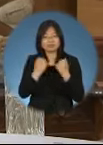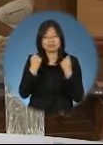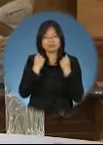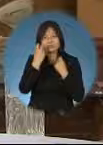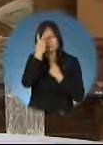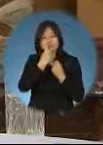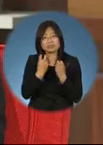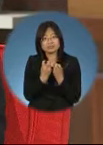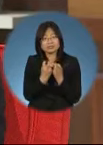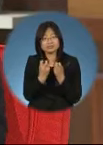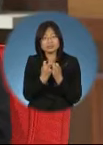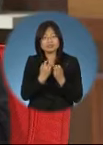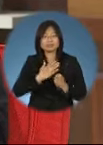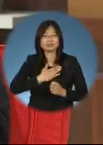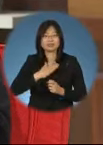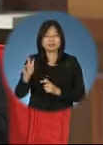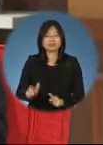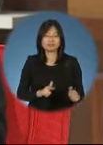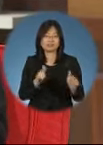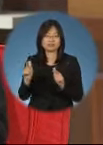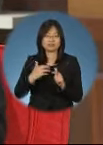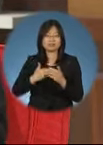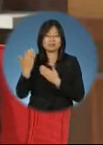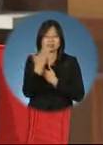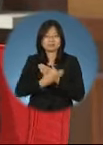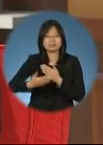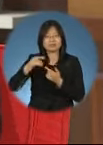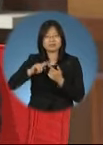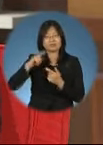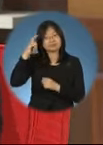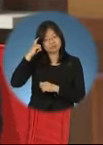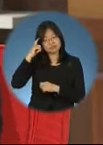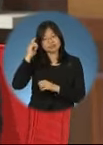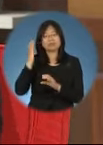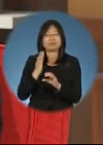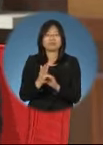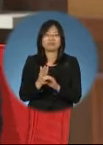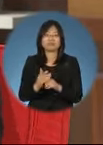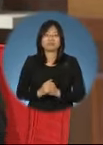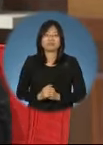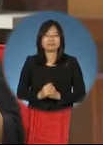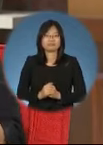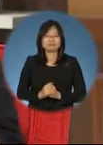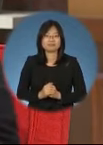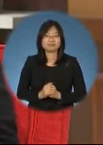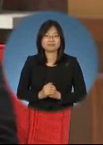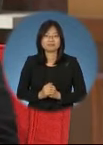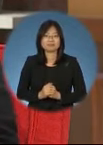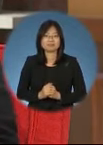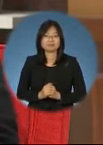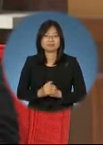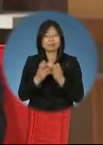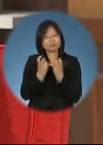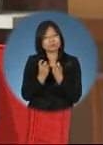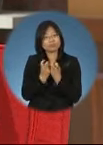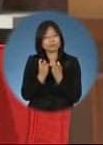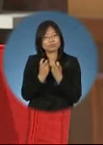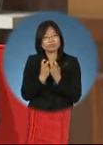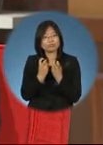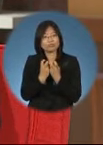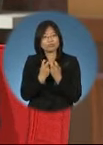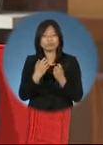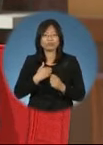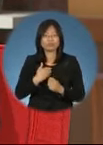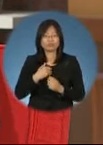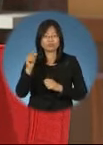하세요? 저는 이제 뭐 하루 종일 제 몸에 대해서 의식하고 있어요. 이렇게 놓지 않는 거죠. 어떻게 해요, 그러니까? 그러니까 뭐